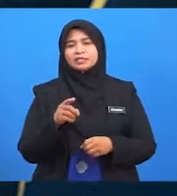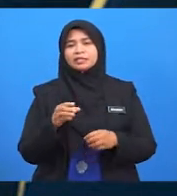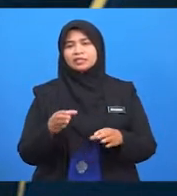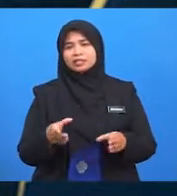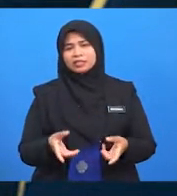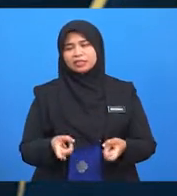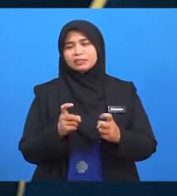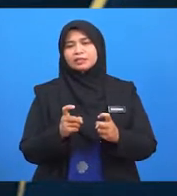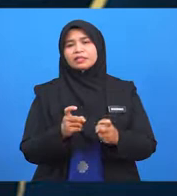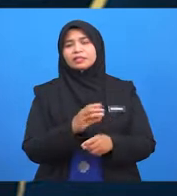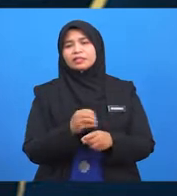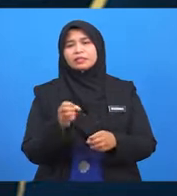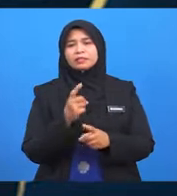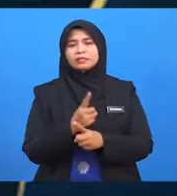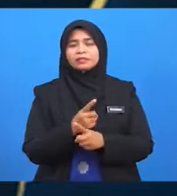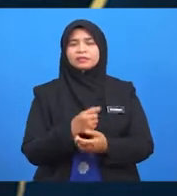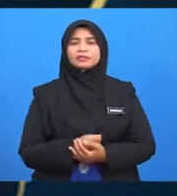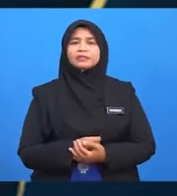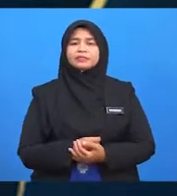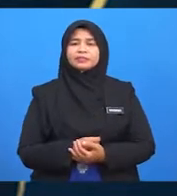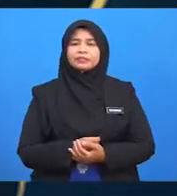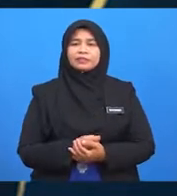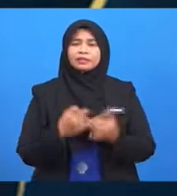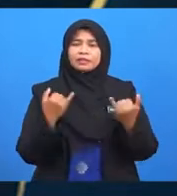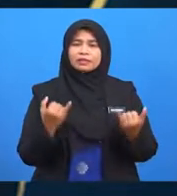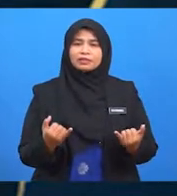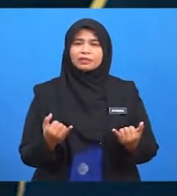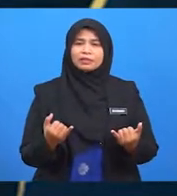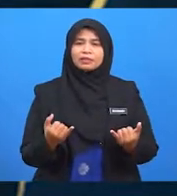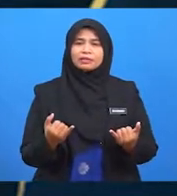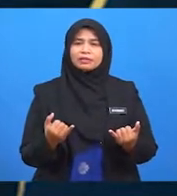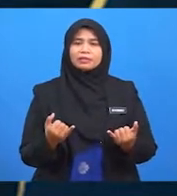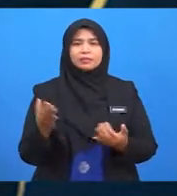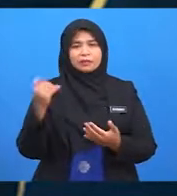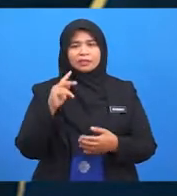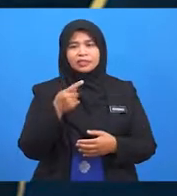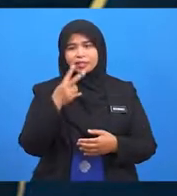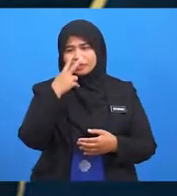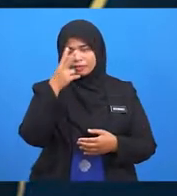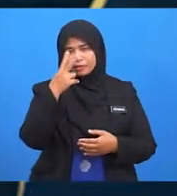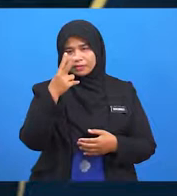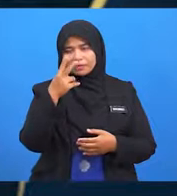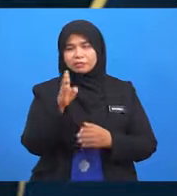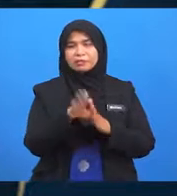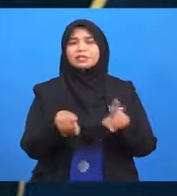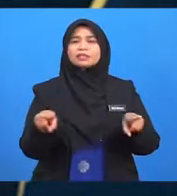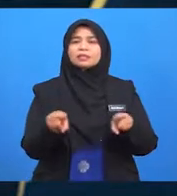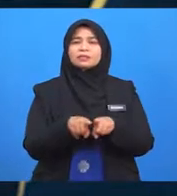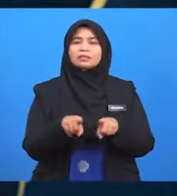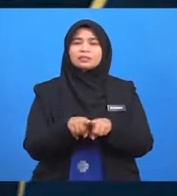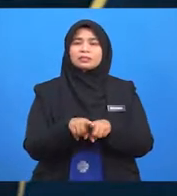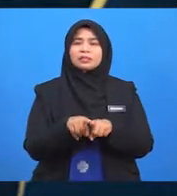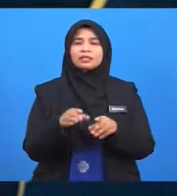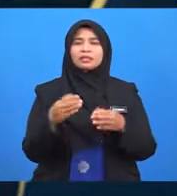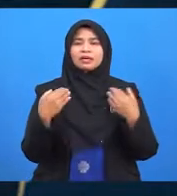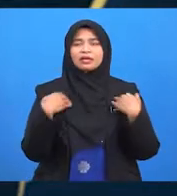pantas dan betul. Sekarang, mari kita semak bersama-sama.